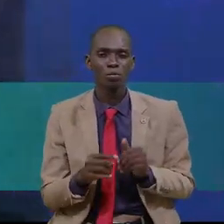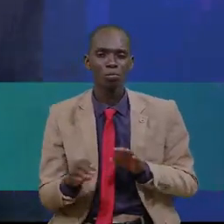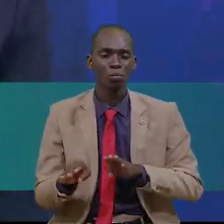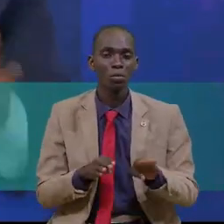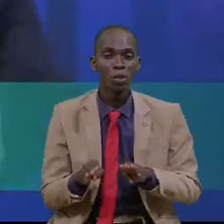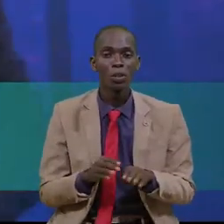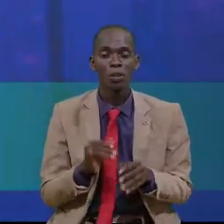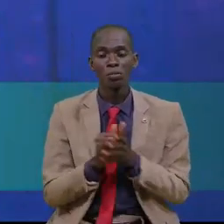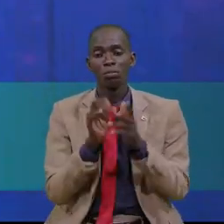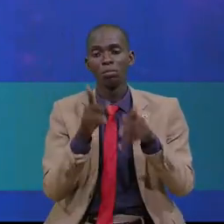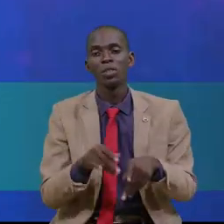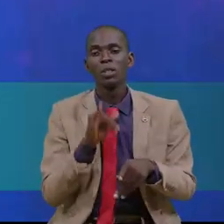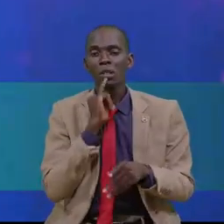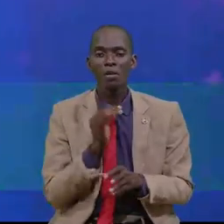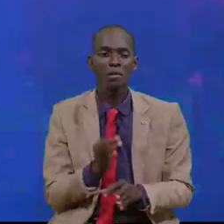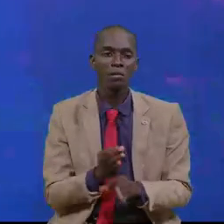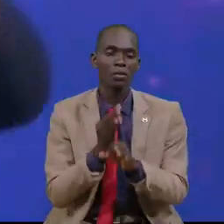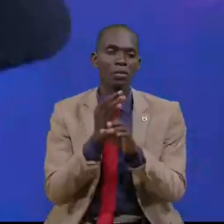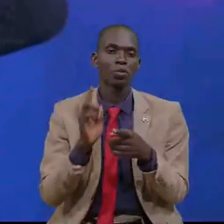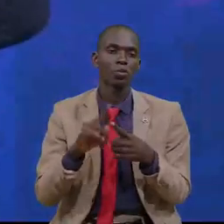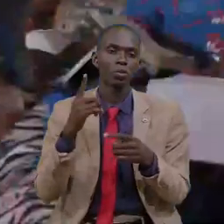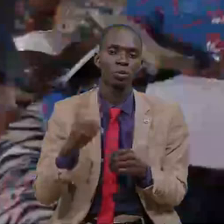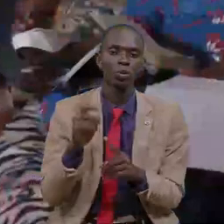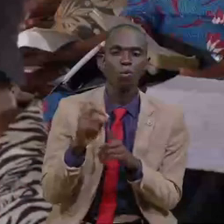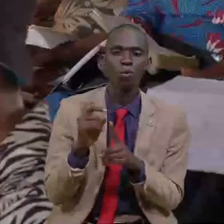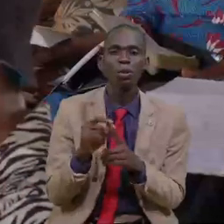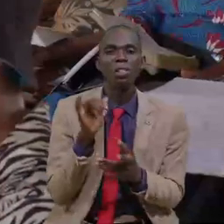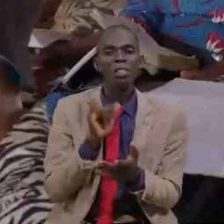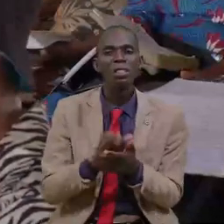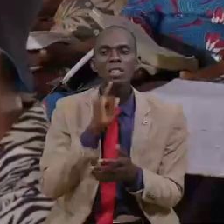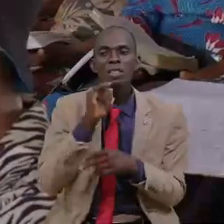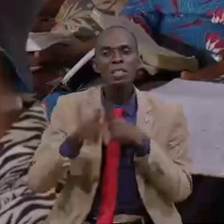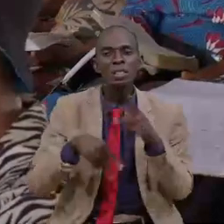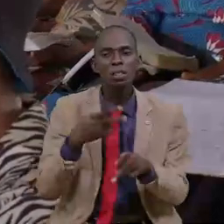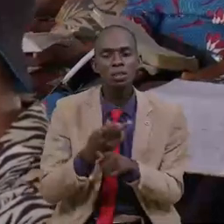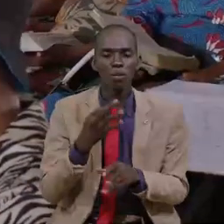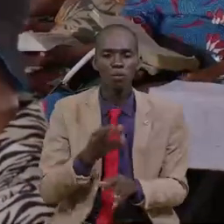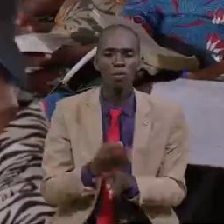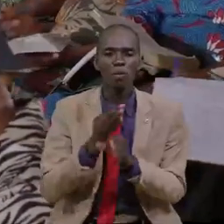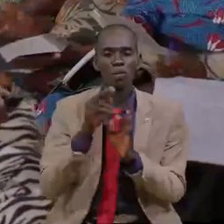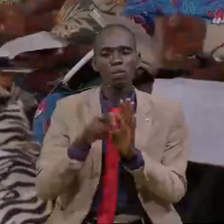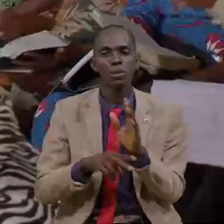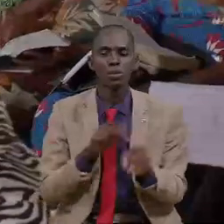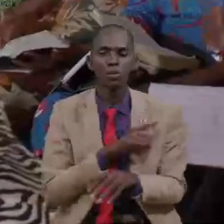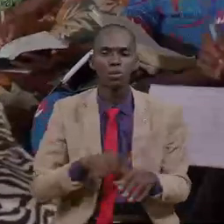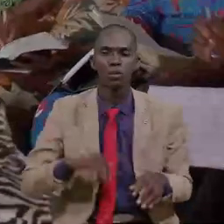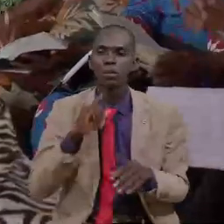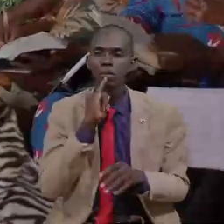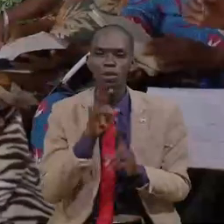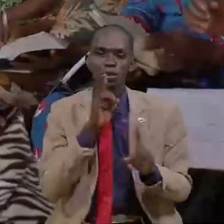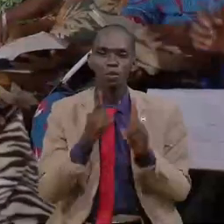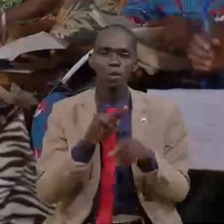chacun réagit, il est fidèle à la parole. Ça, c'est la fidélité que Dieu veut. Et en